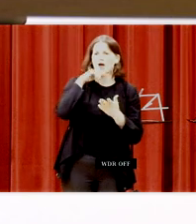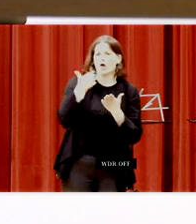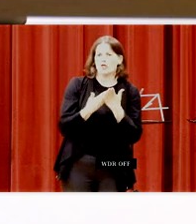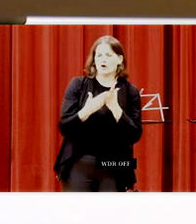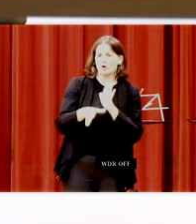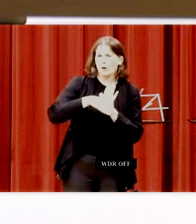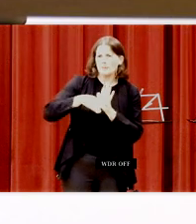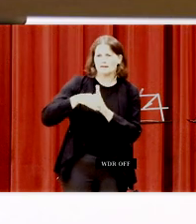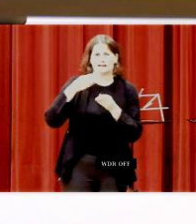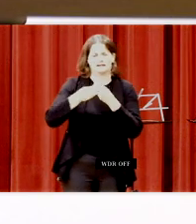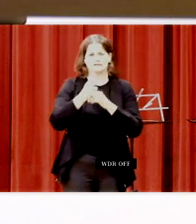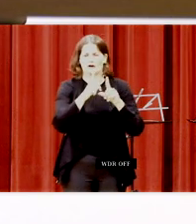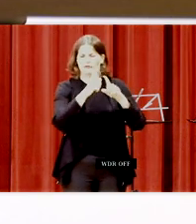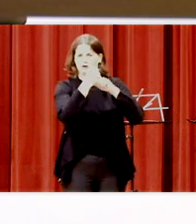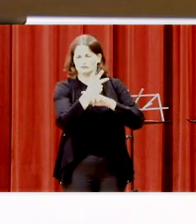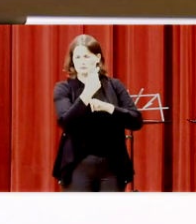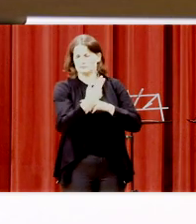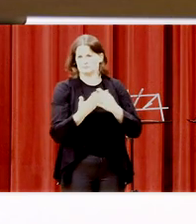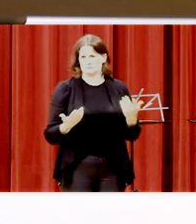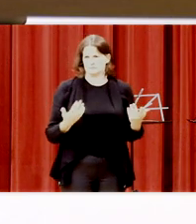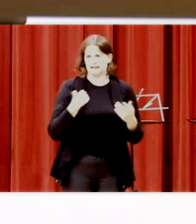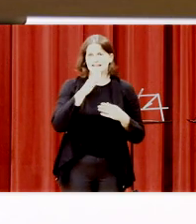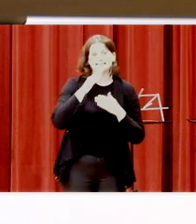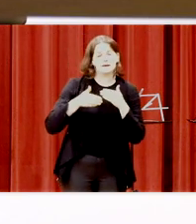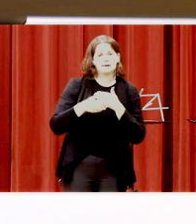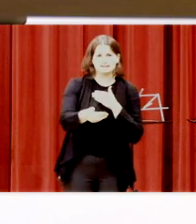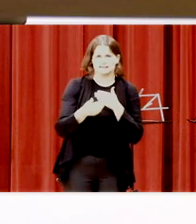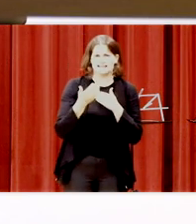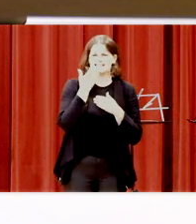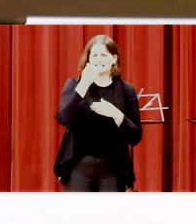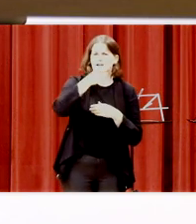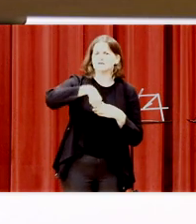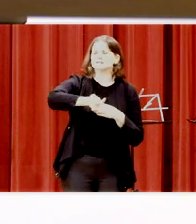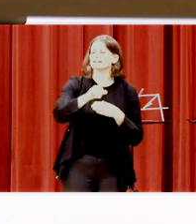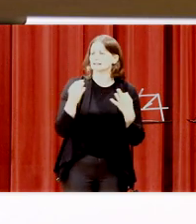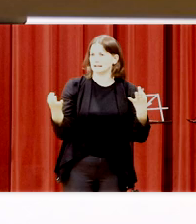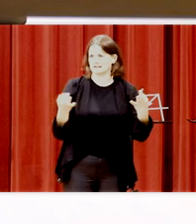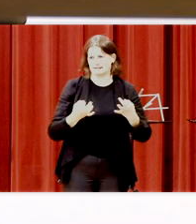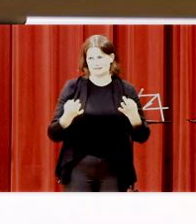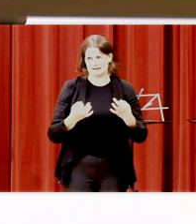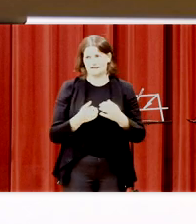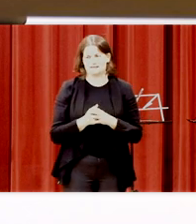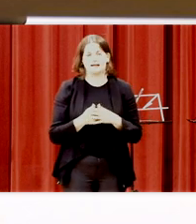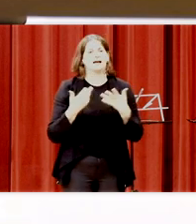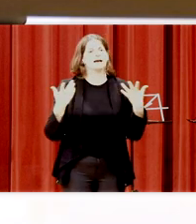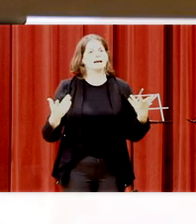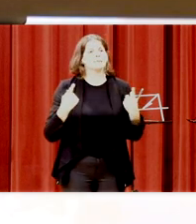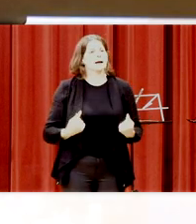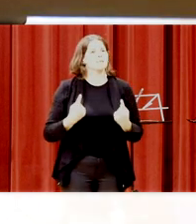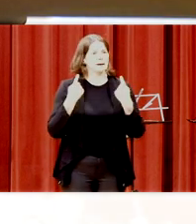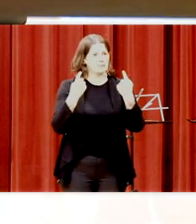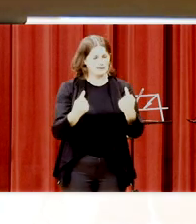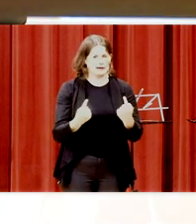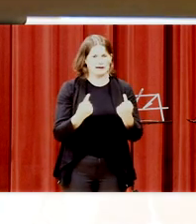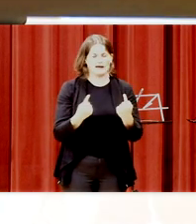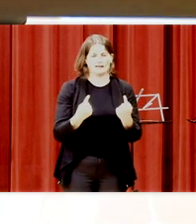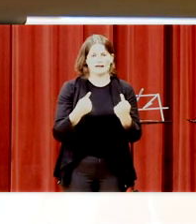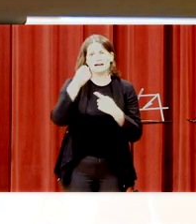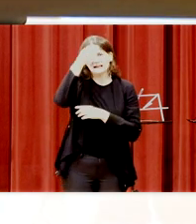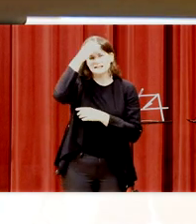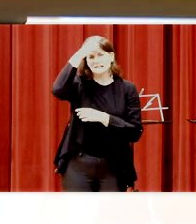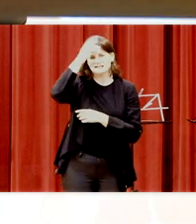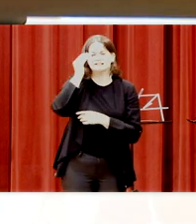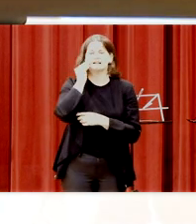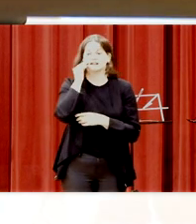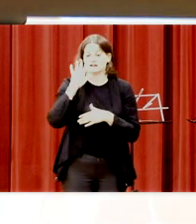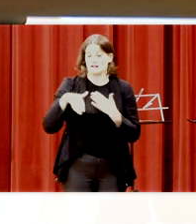la primera vegada que la intel·ligència artificial fins ara t'havia ajudat i la utilitzem sense adonar-nos, però en aquest cas és una